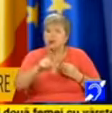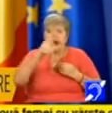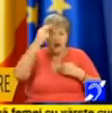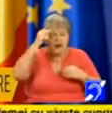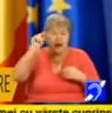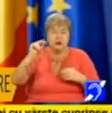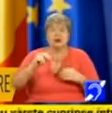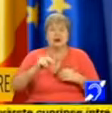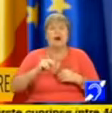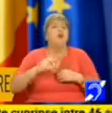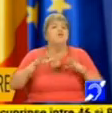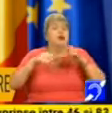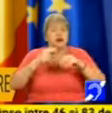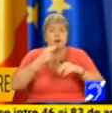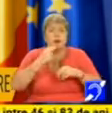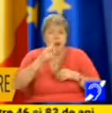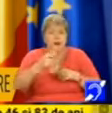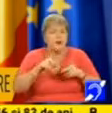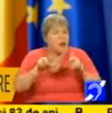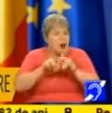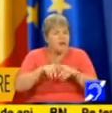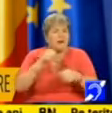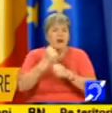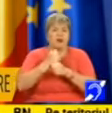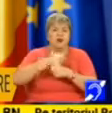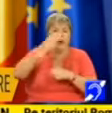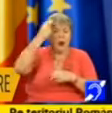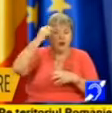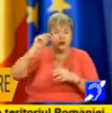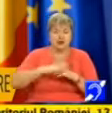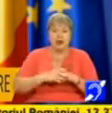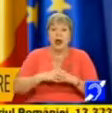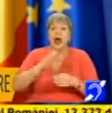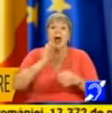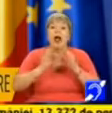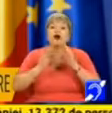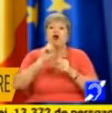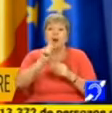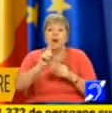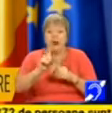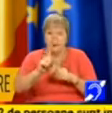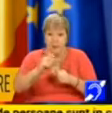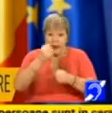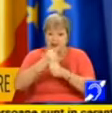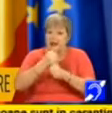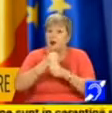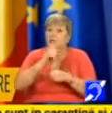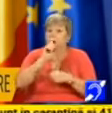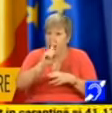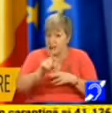interne, iar pe partea economică, unde iarăși se lucrează pe un pachet de